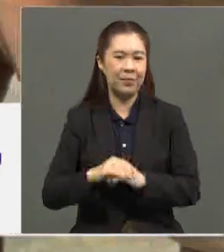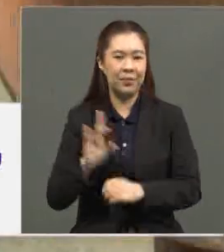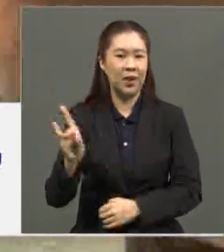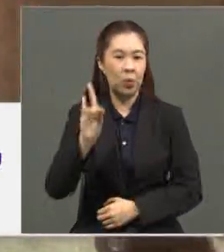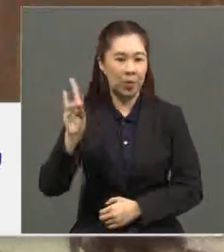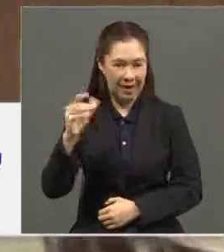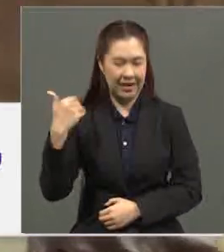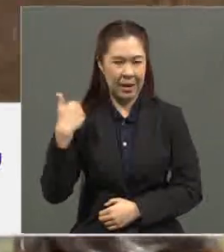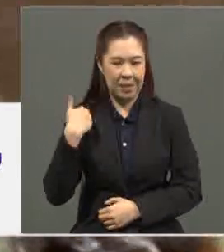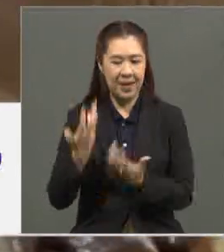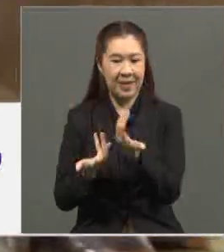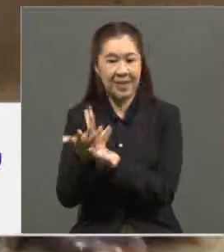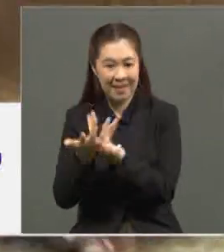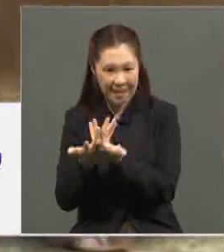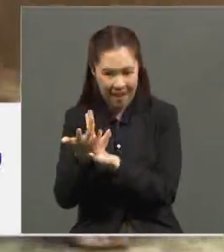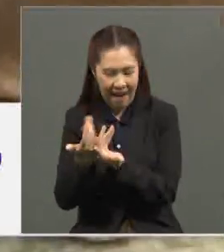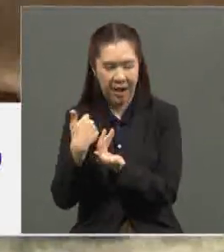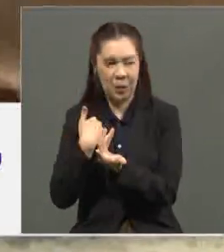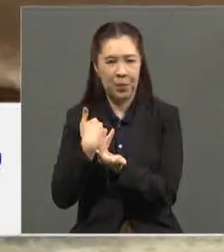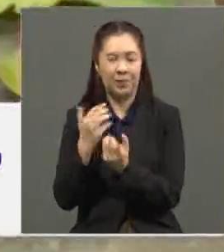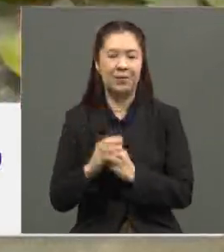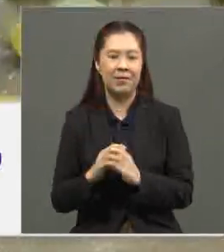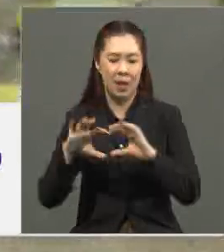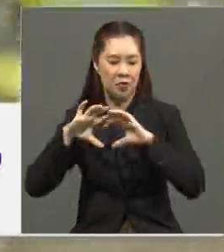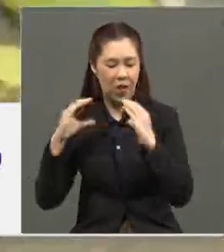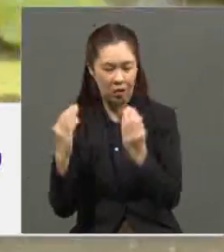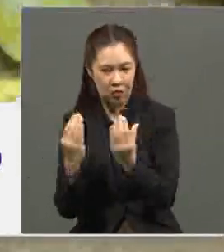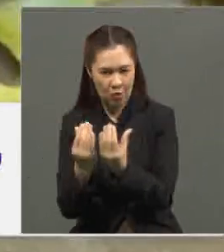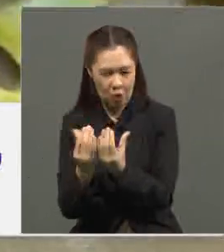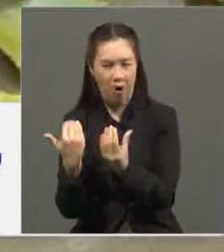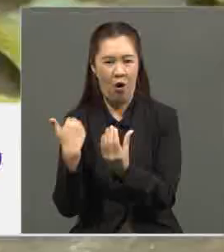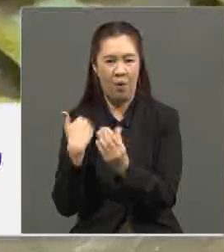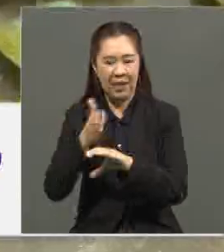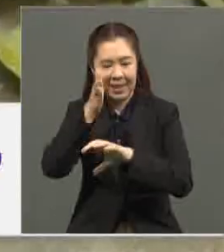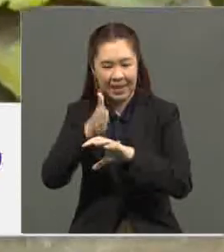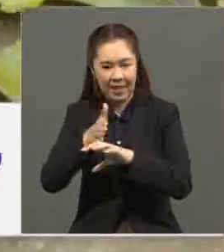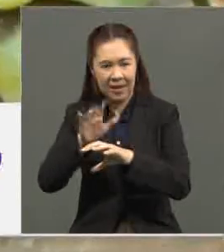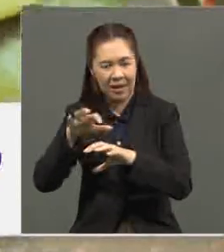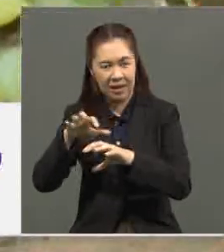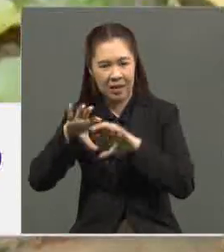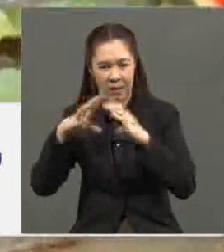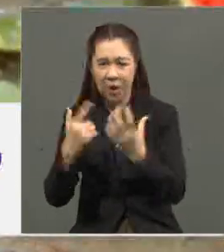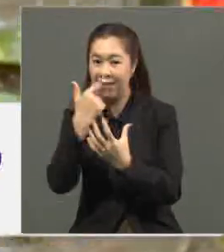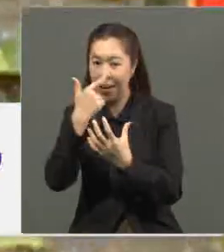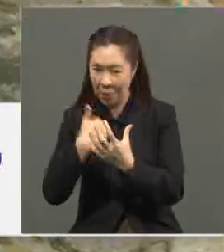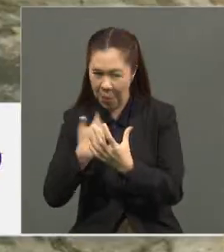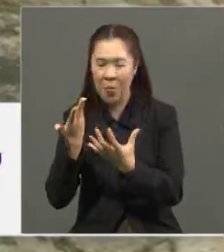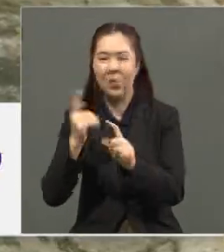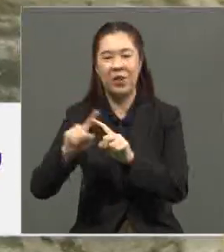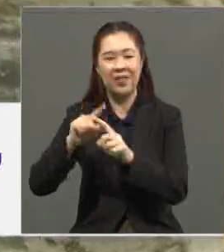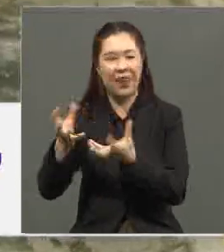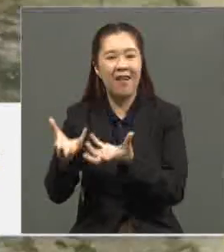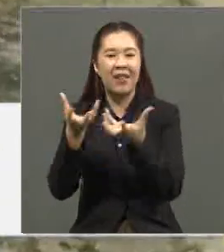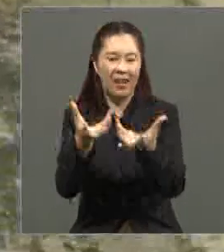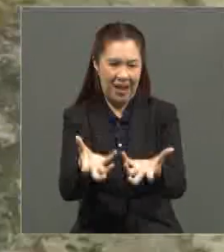จัดหญ้ากองใหญ่ใส่ในฟักทองยักษ์ค่ะแล้วก็มีแก้วมังกรกับแตงโมดูเหมือนว่าจะลงท้องนนะฮะคือ